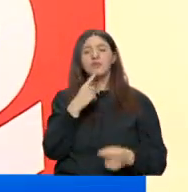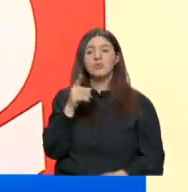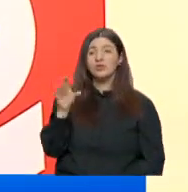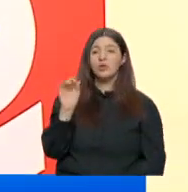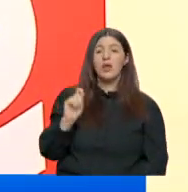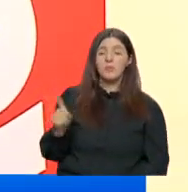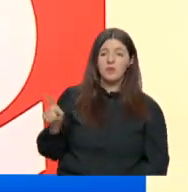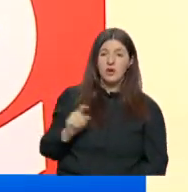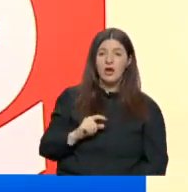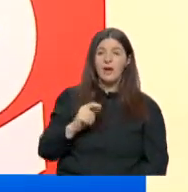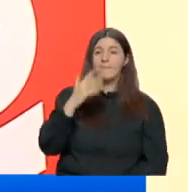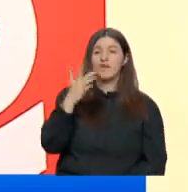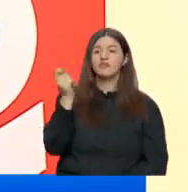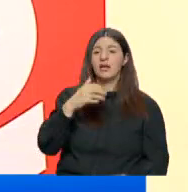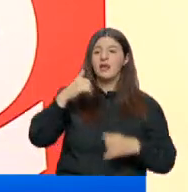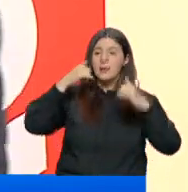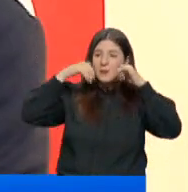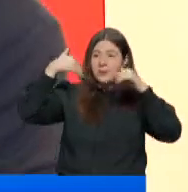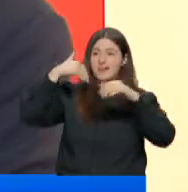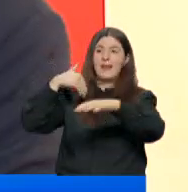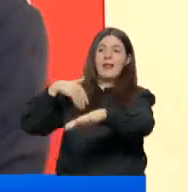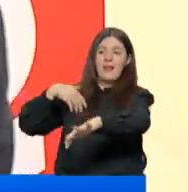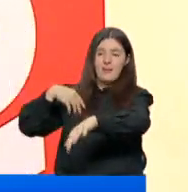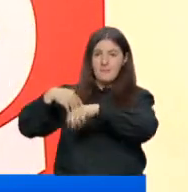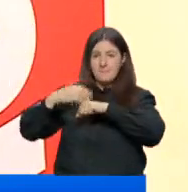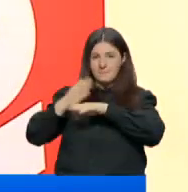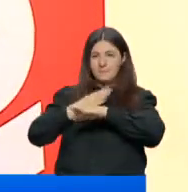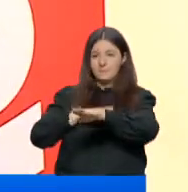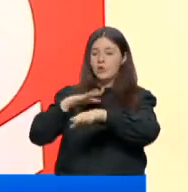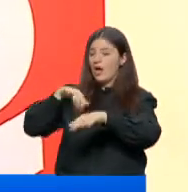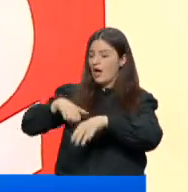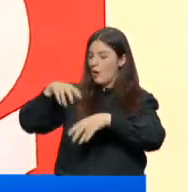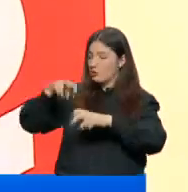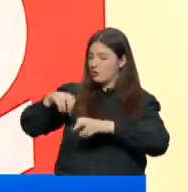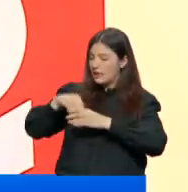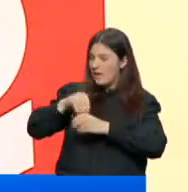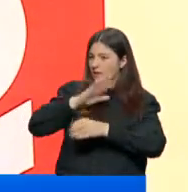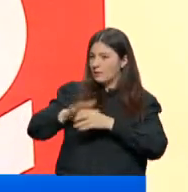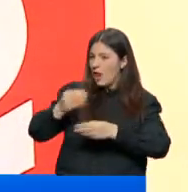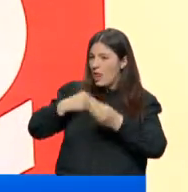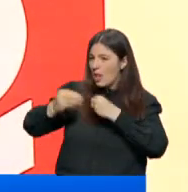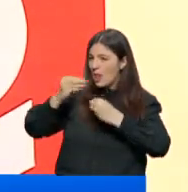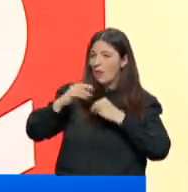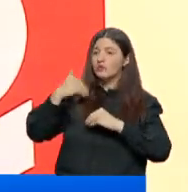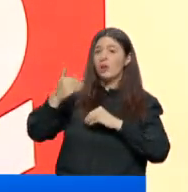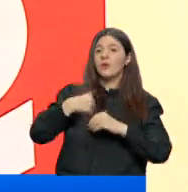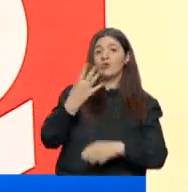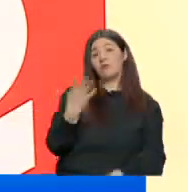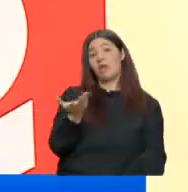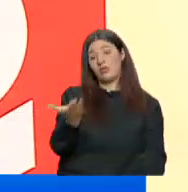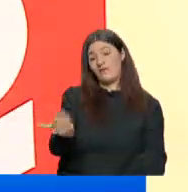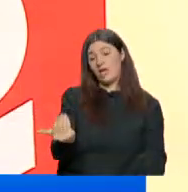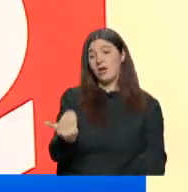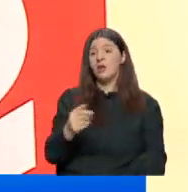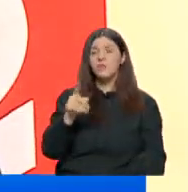bunlar şunu yapıyorlar. 5 tane koyunu vatandaştan alıyorlar. Sonra oturuyorlar kendi aralarında kesip yiyorlar. Ondan sonra diyorlar ki bana 4 koyun daha ver.